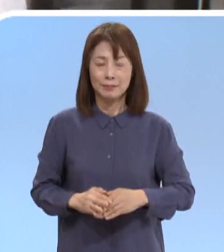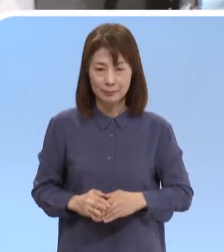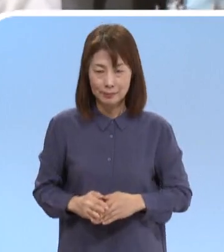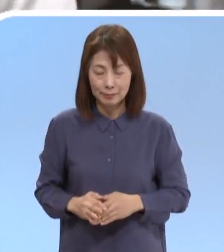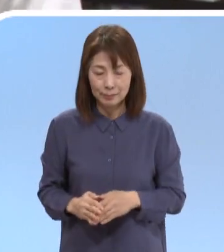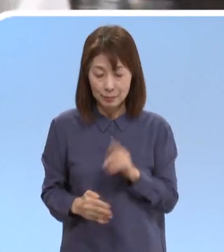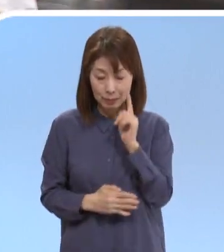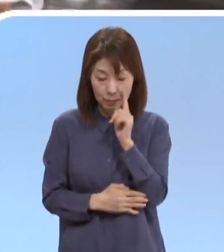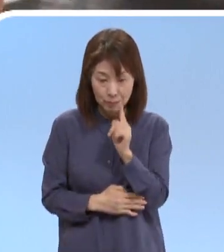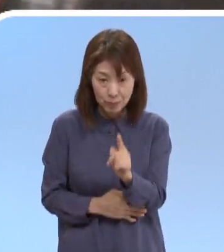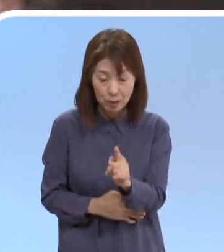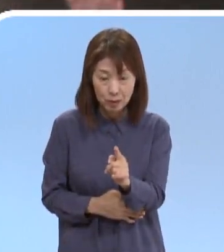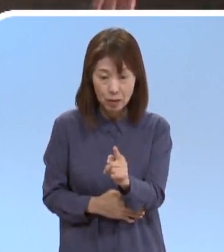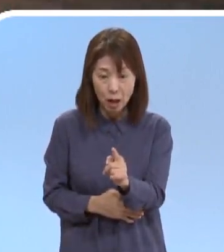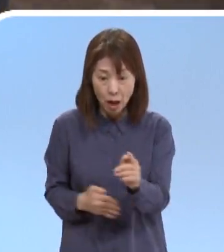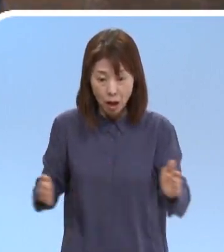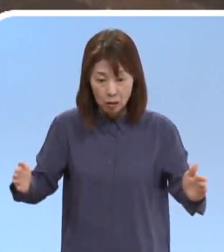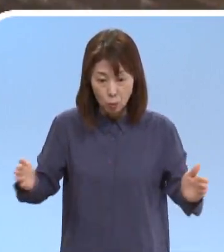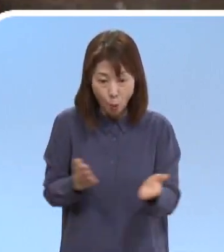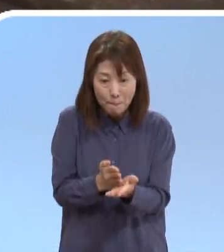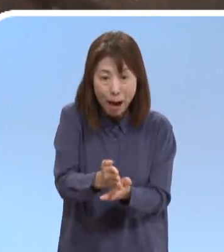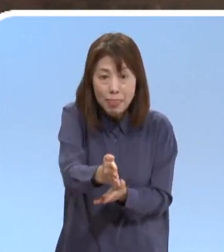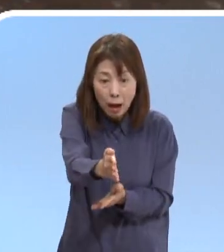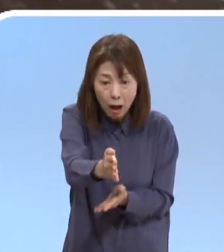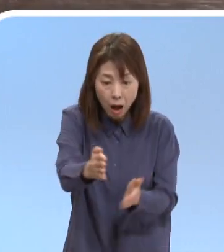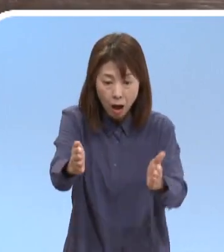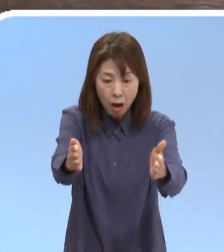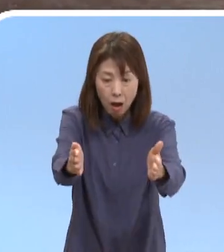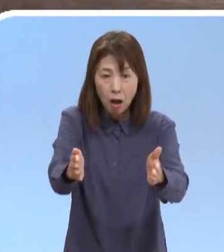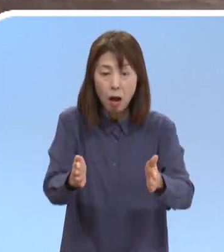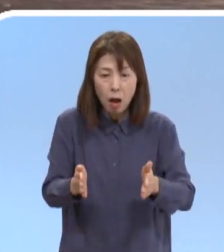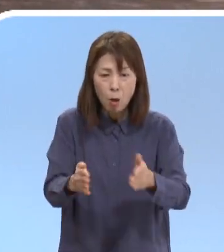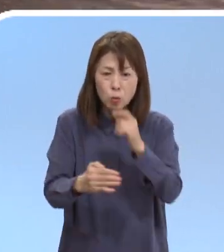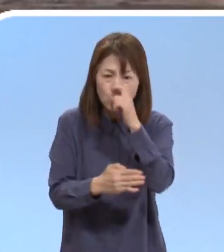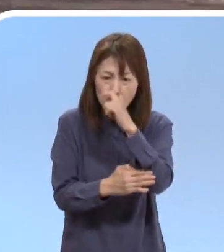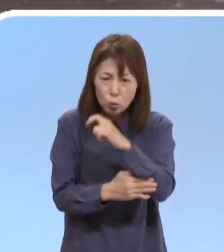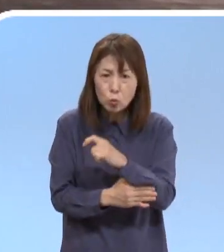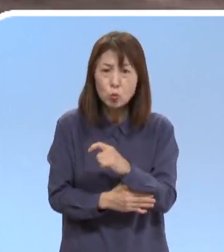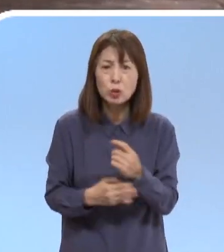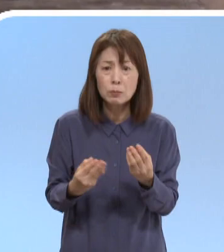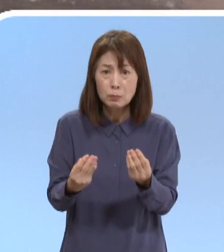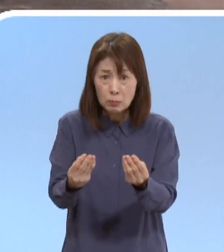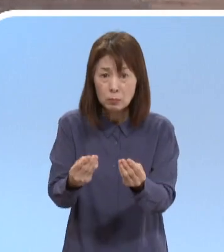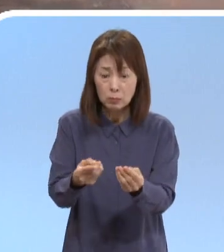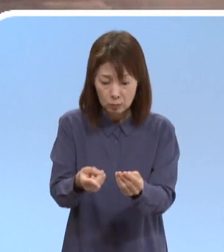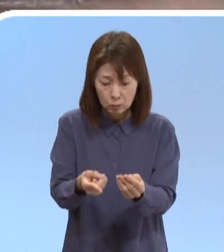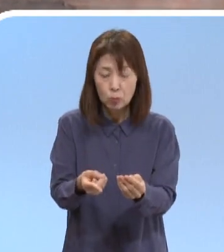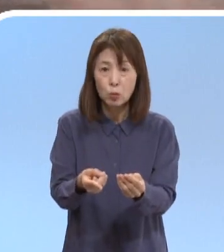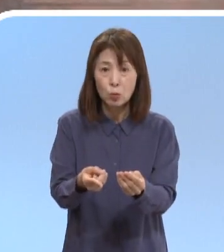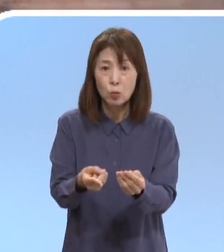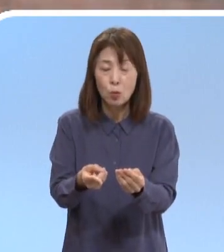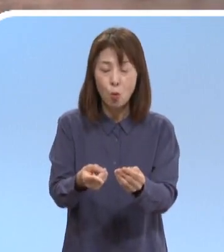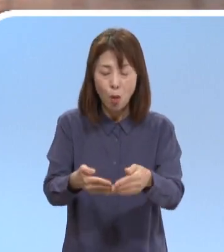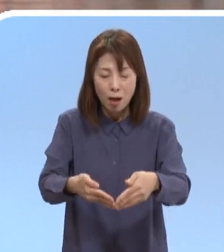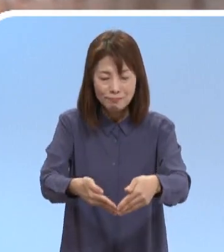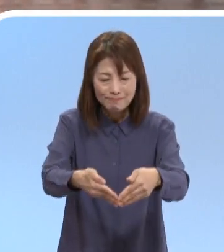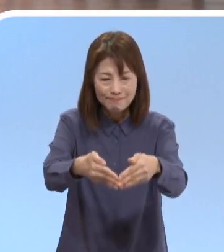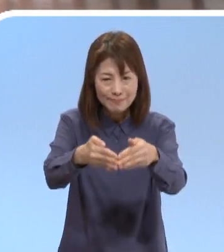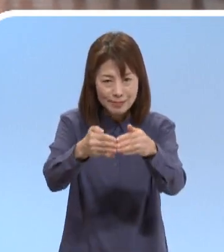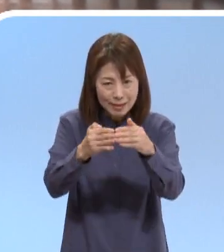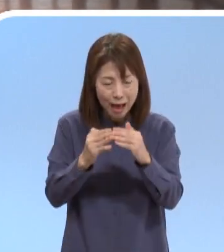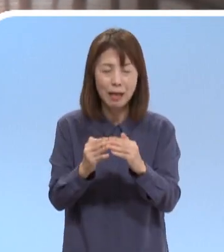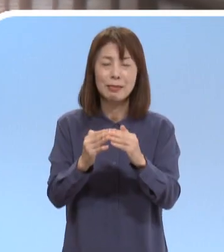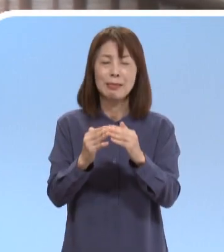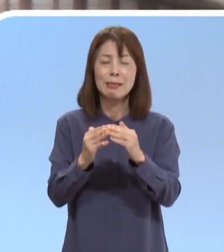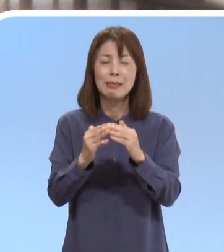下を見ていただくと、うん、こう真ん中の列だけ、はい、古めかしさというか、 そうですね、 これはもう昔からの